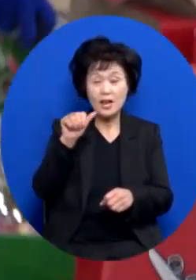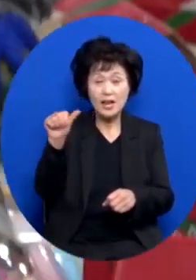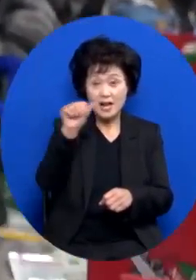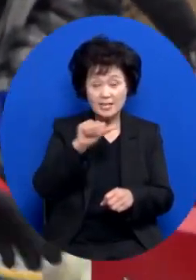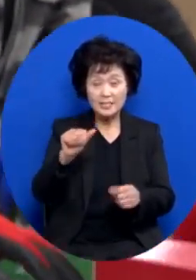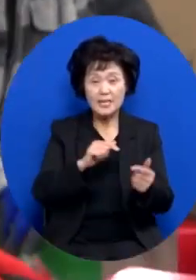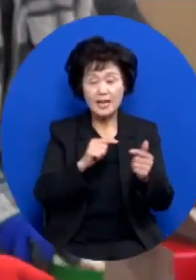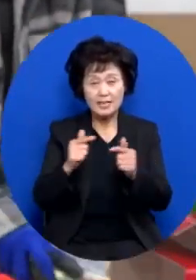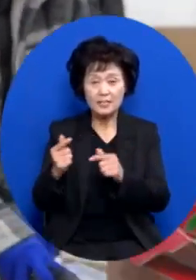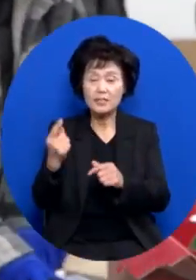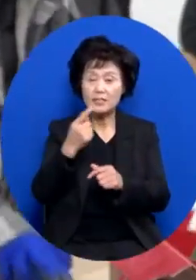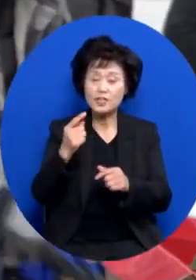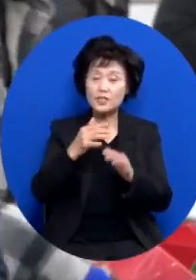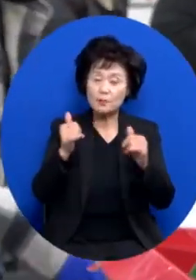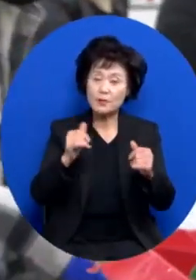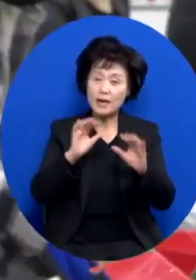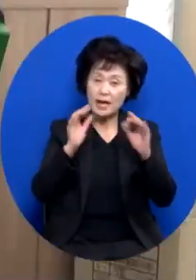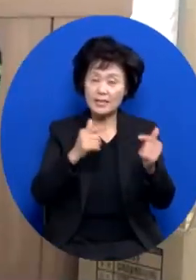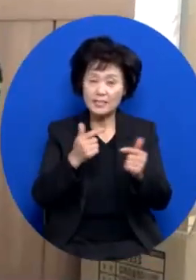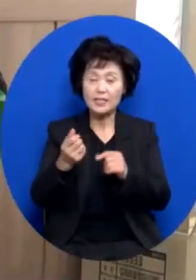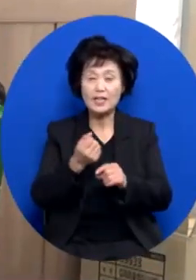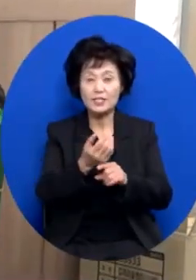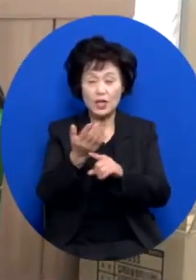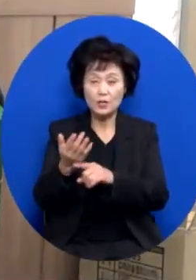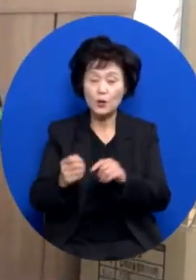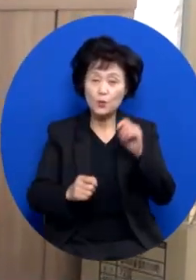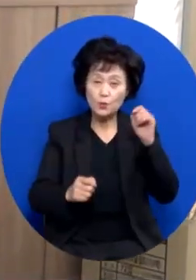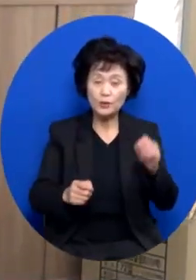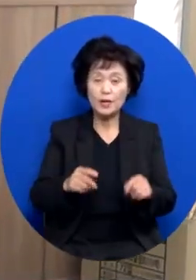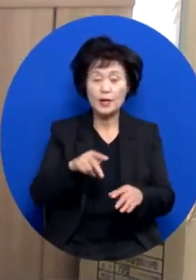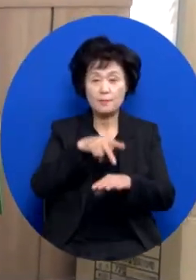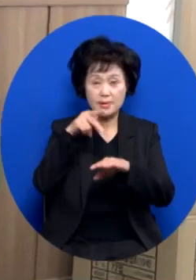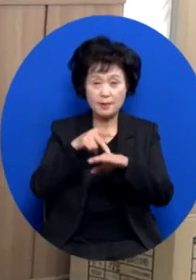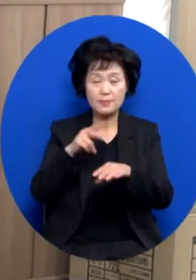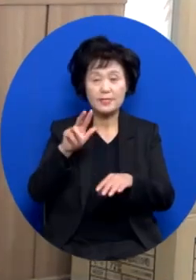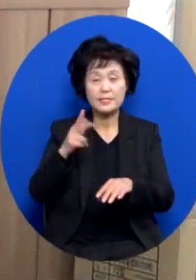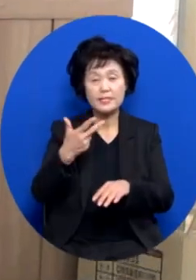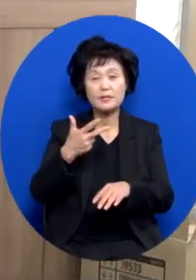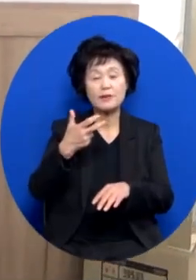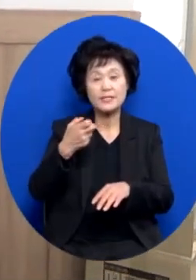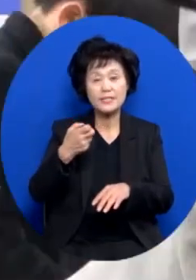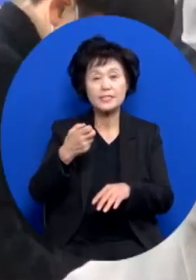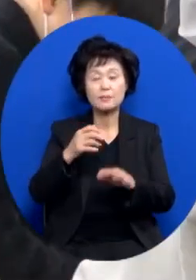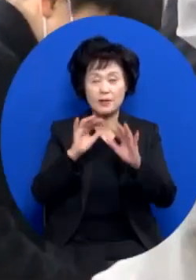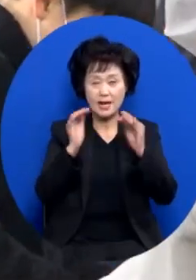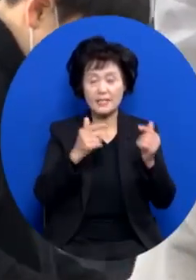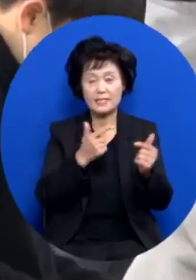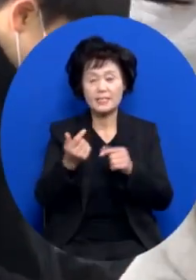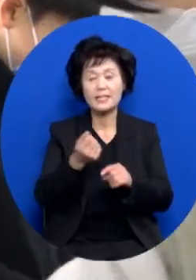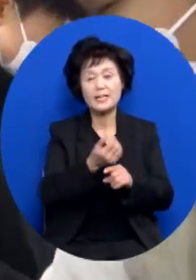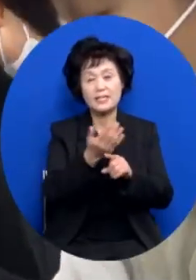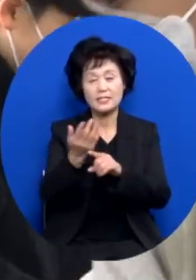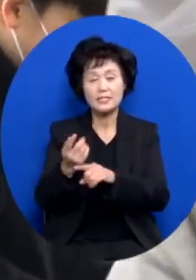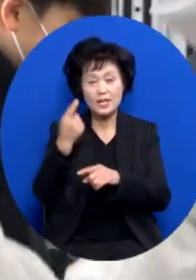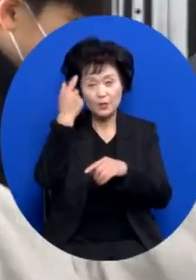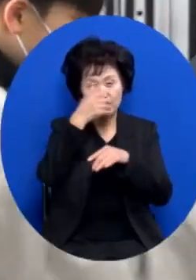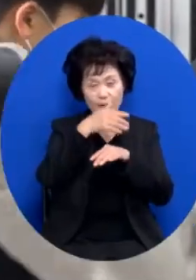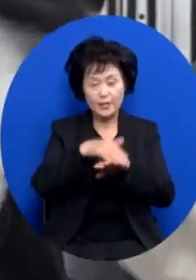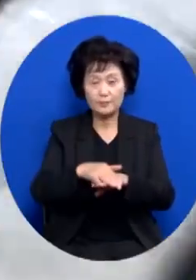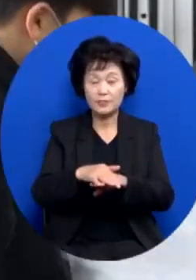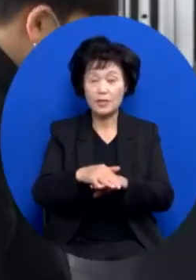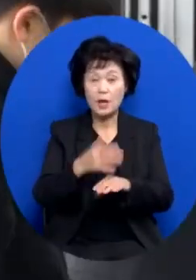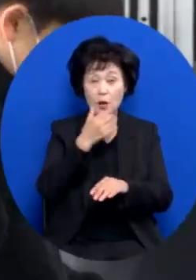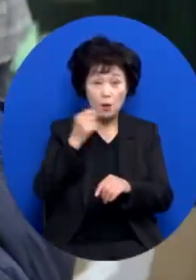선물 상자는 올해 우크라이나와 필리핀 770명의 아이들에게 전달됩니다. 이렇게 복음을 전하는